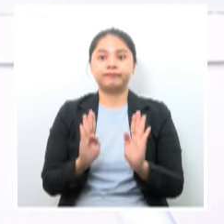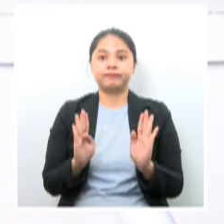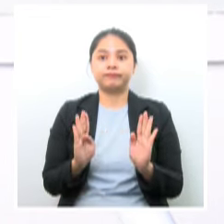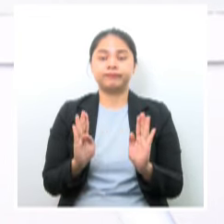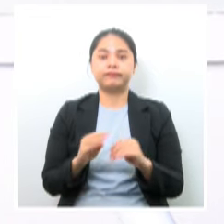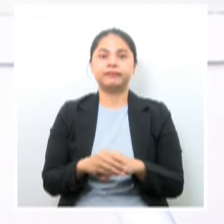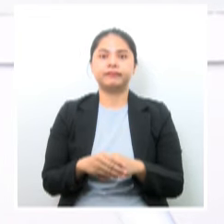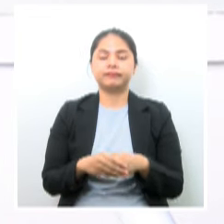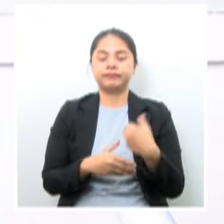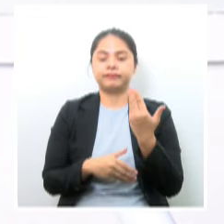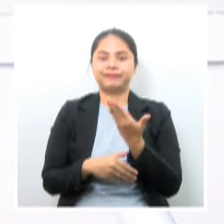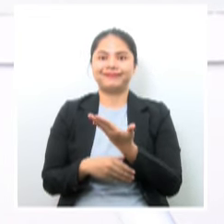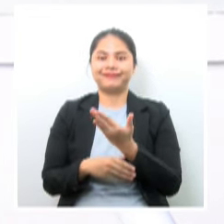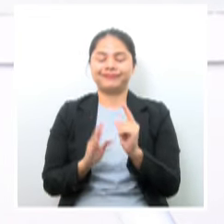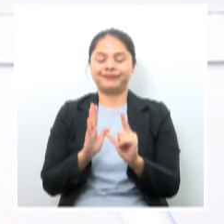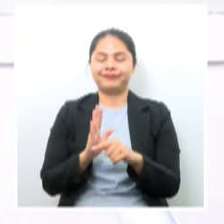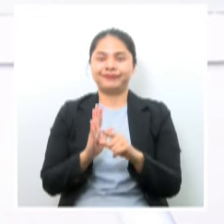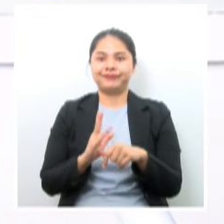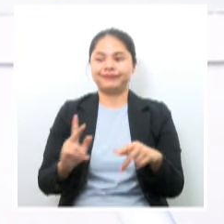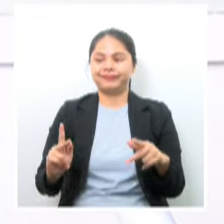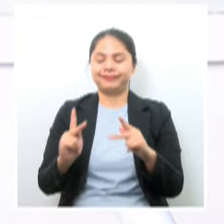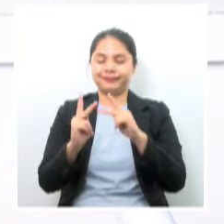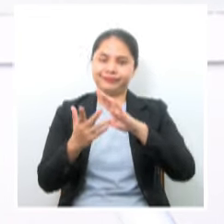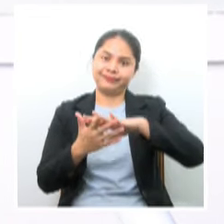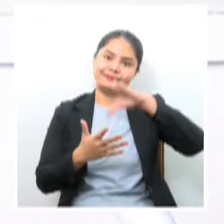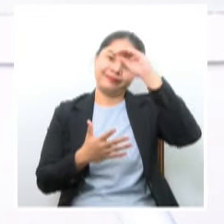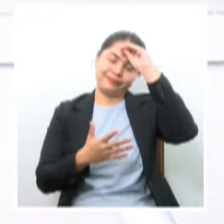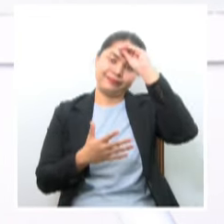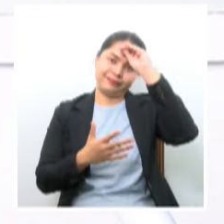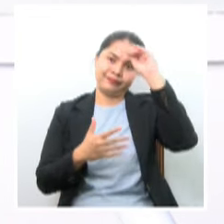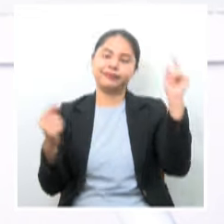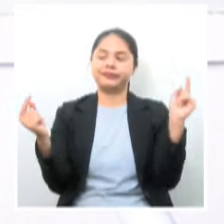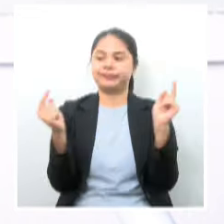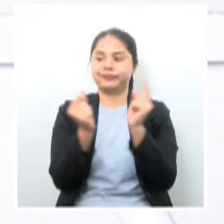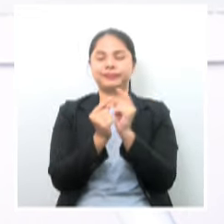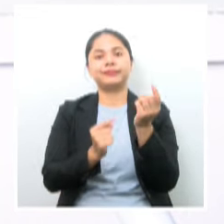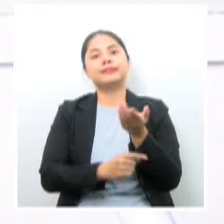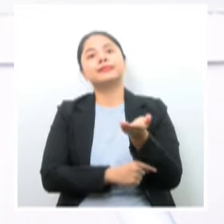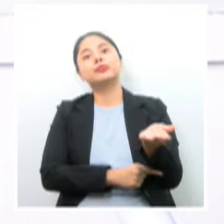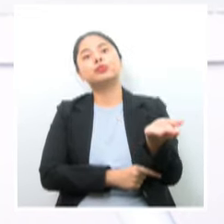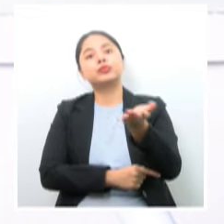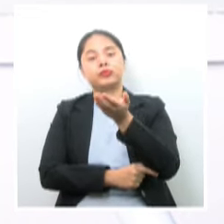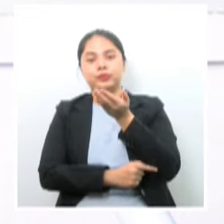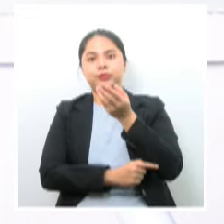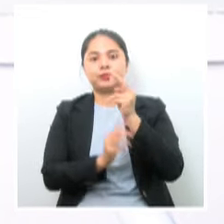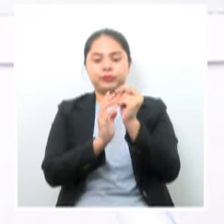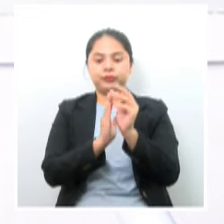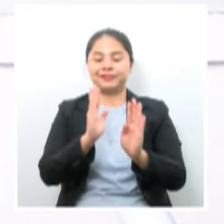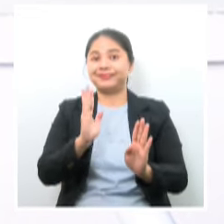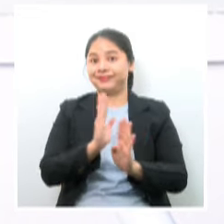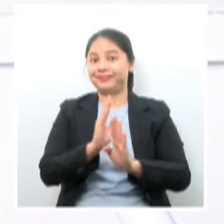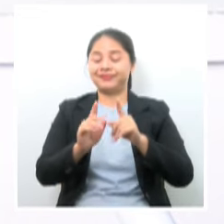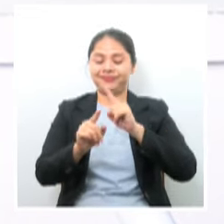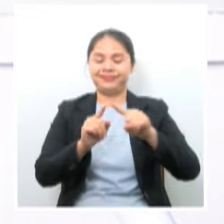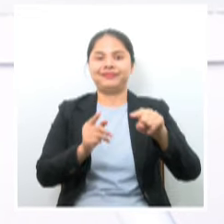ที่ร้อยตรีดร.ธนุวงศ์จินดาเลขาธิการคณะกรรมการการศึกษาขั้นพื้นฐานก็จะมาพบกับท่านผู้ชมค่ะเพื่อที่จะมอบนโยบายเพื่อต้อนรับการ